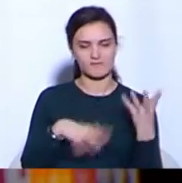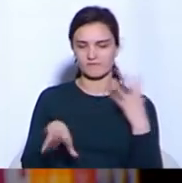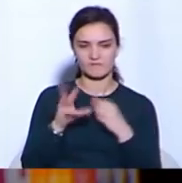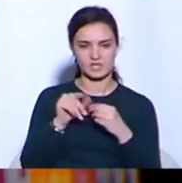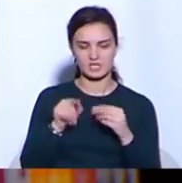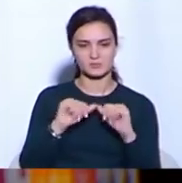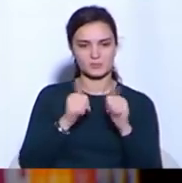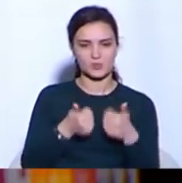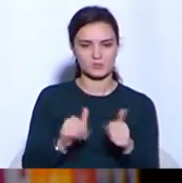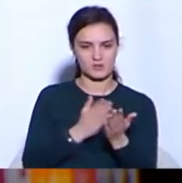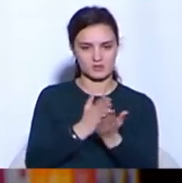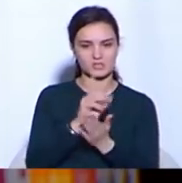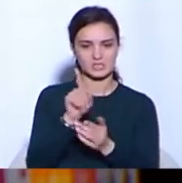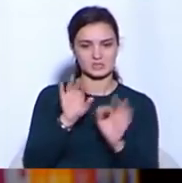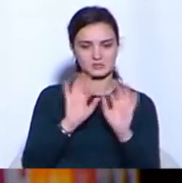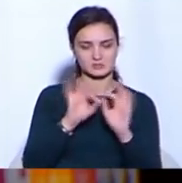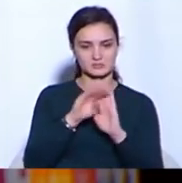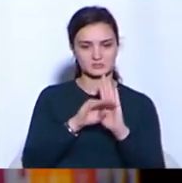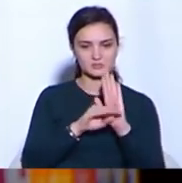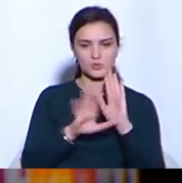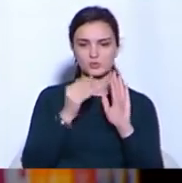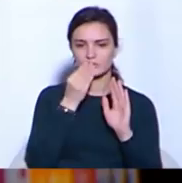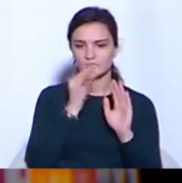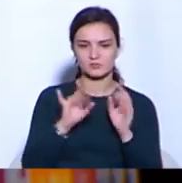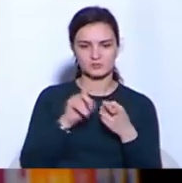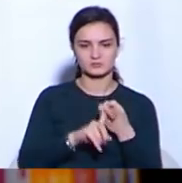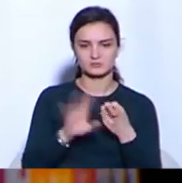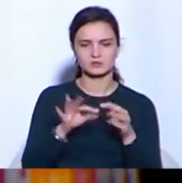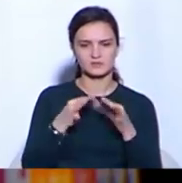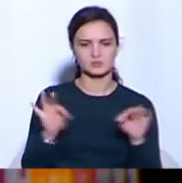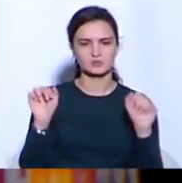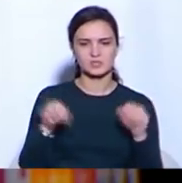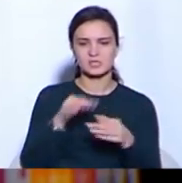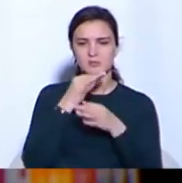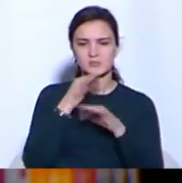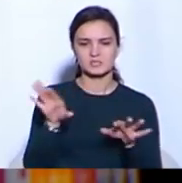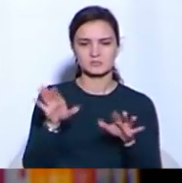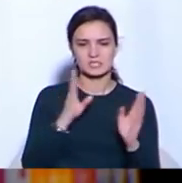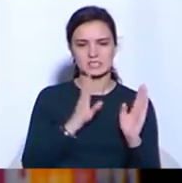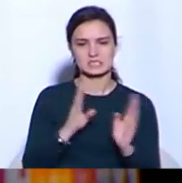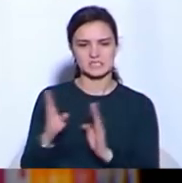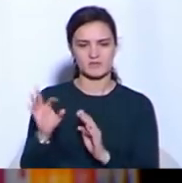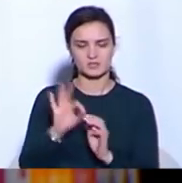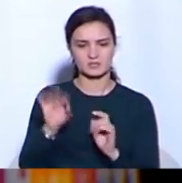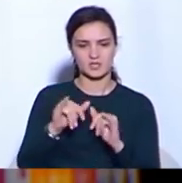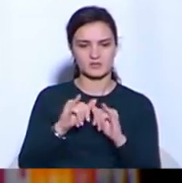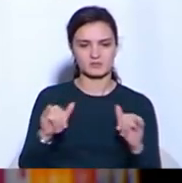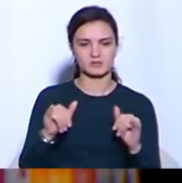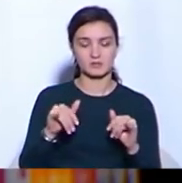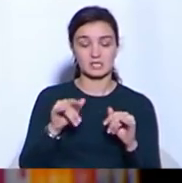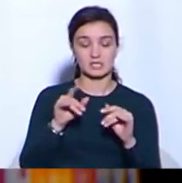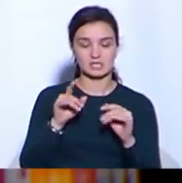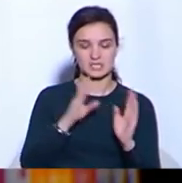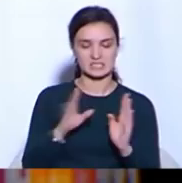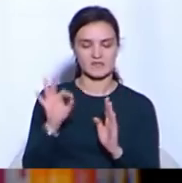ეს მიდგომა, რომელიც ახლა ჩამოთვალეთ, მხოლოდ კვებას არ ეხება, თავისუფლად შეიძლება ნებისმიერი ტიპის ქცევაზე განვავითაროთ,